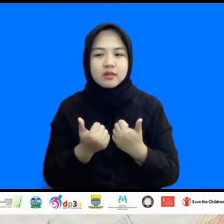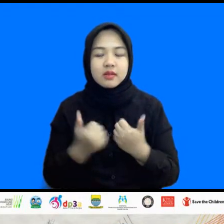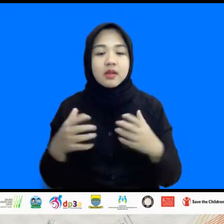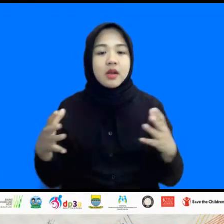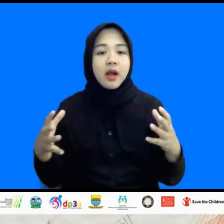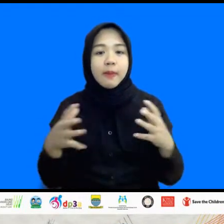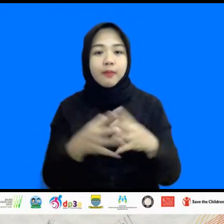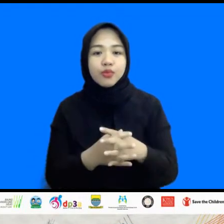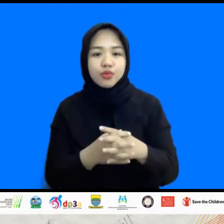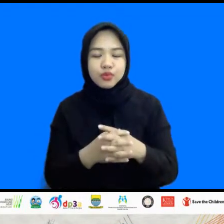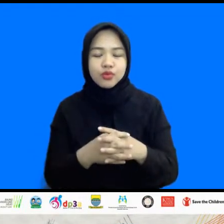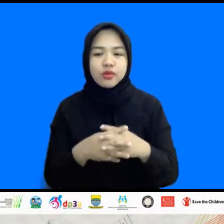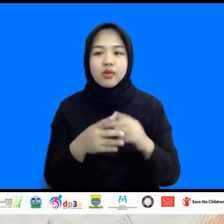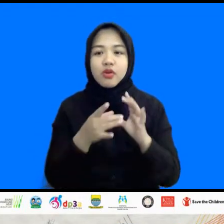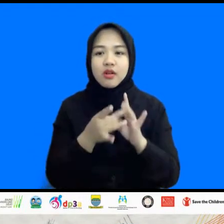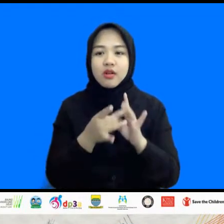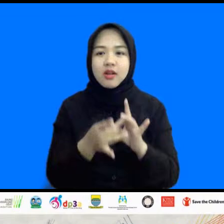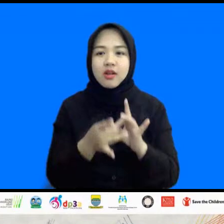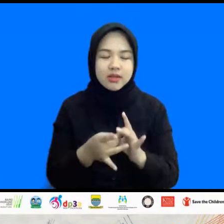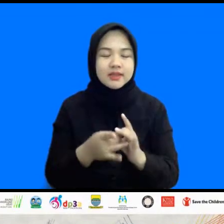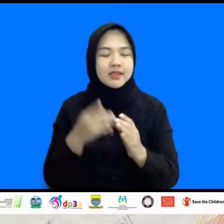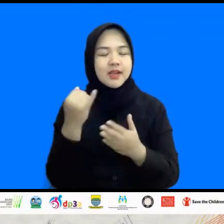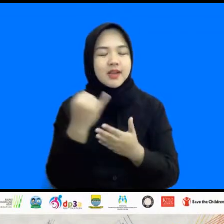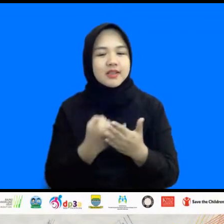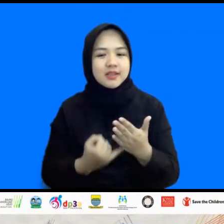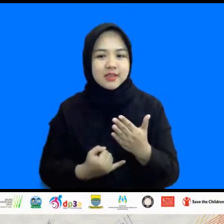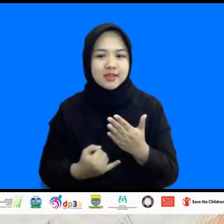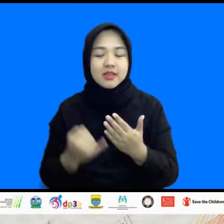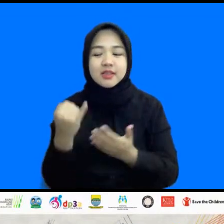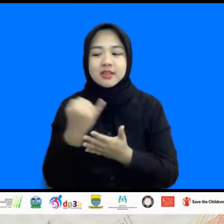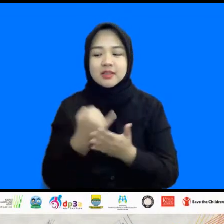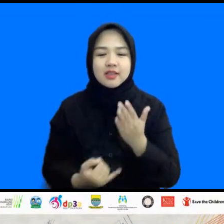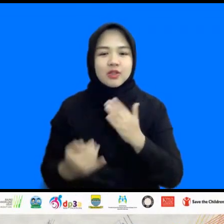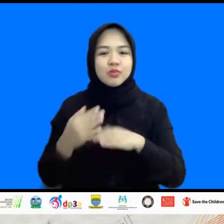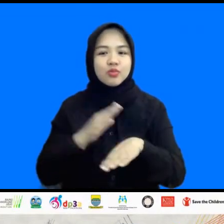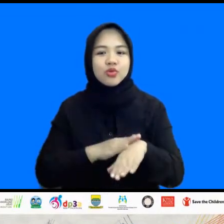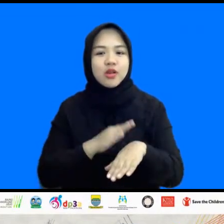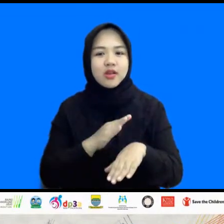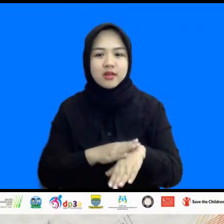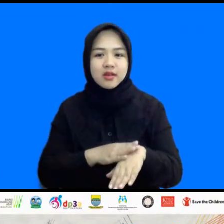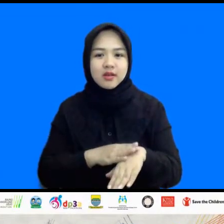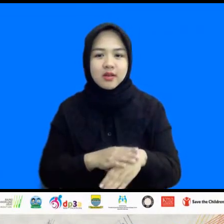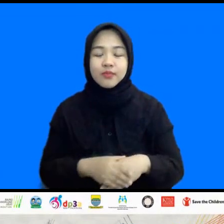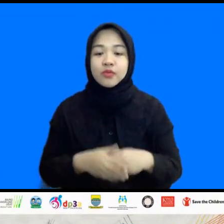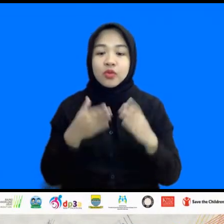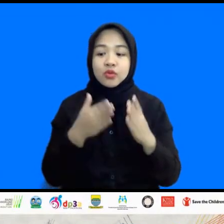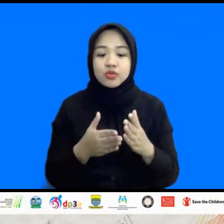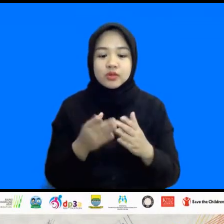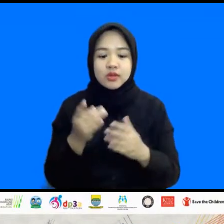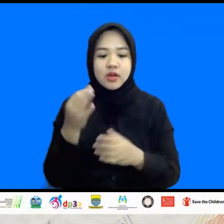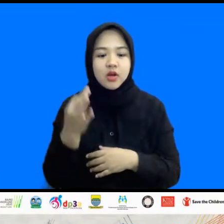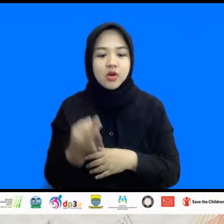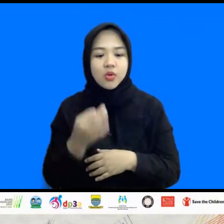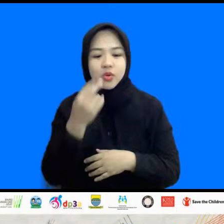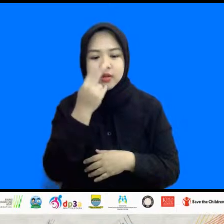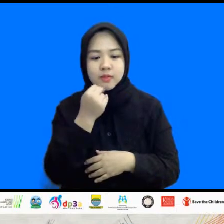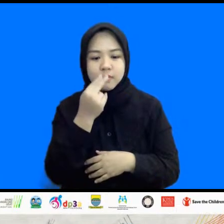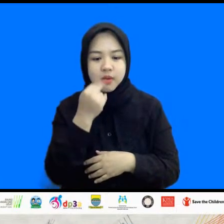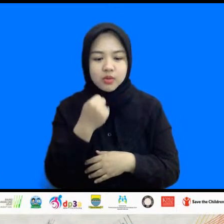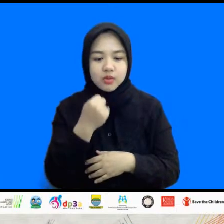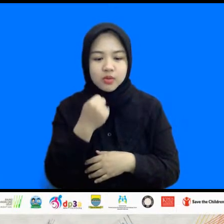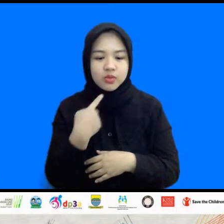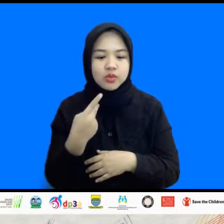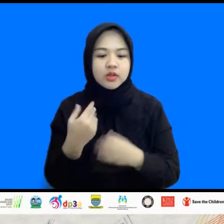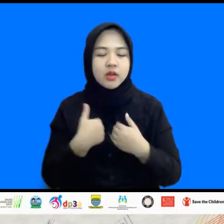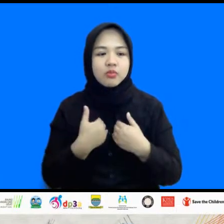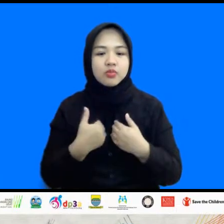digabungkan atau dikolaborasi dengan seni ya, seni budaya gitu. Terutama karena Kota Bandung kita memiliki